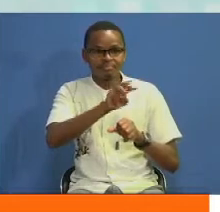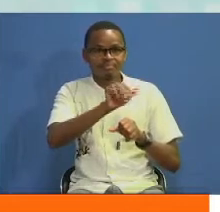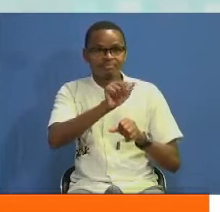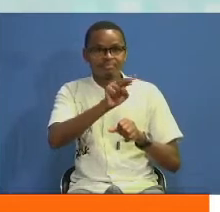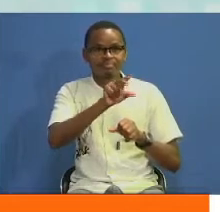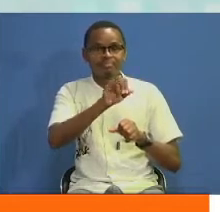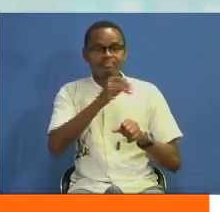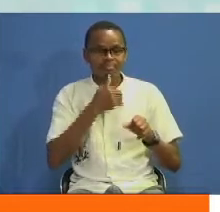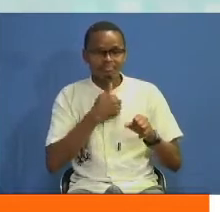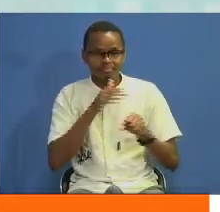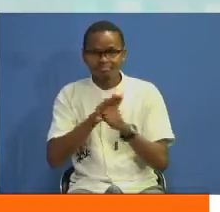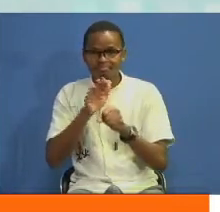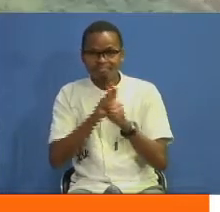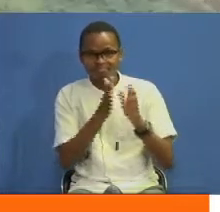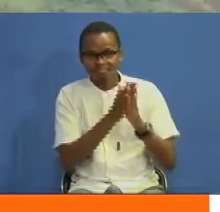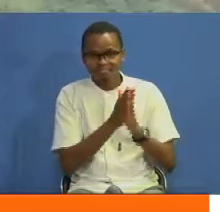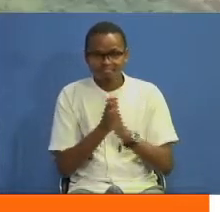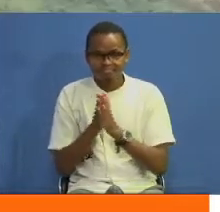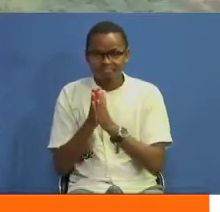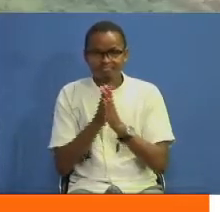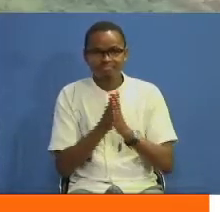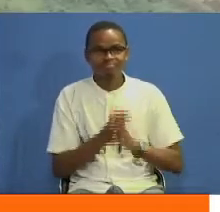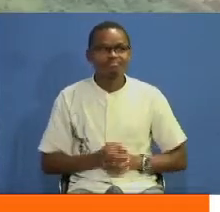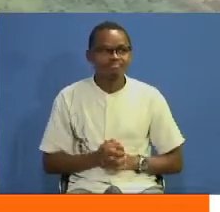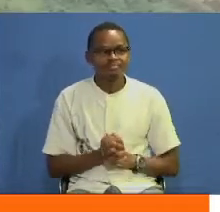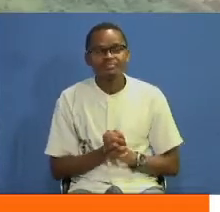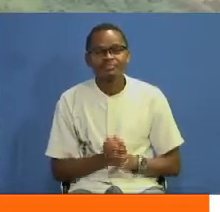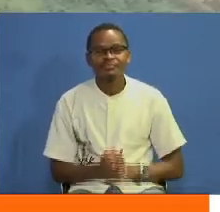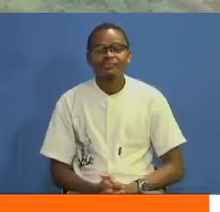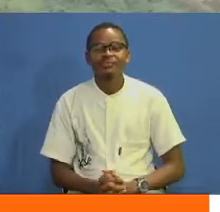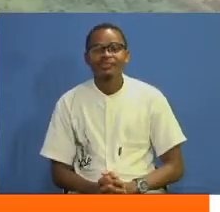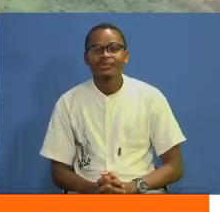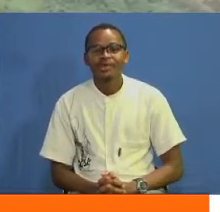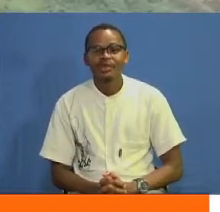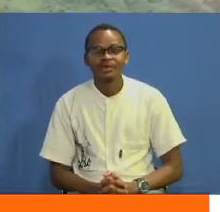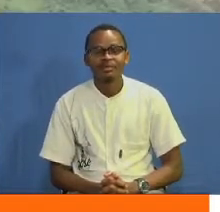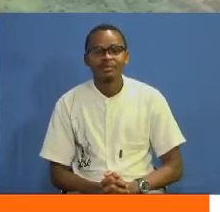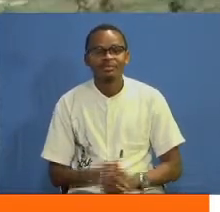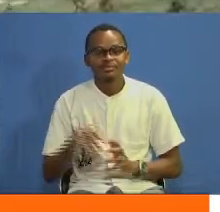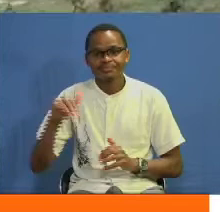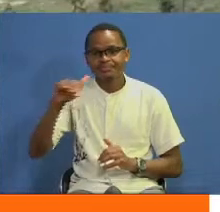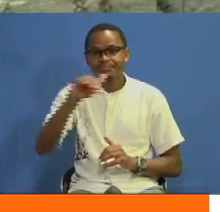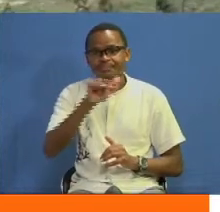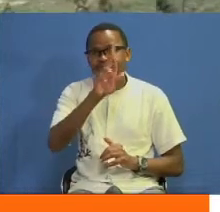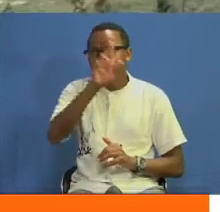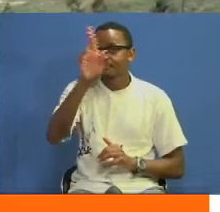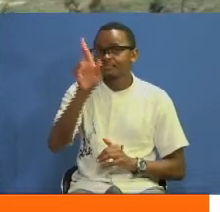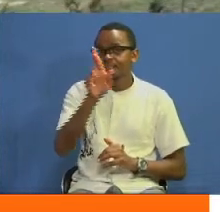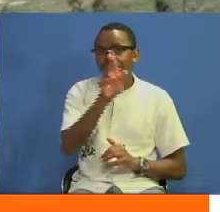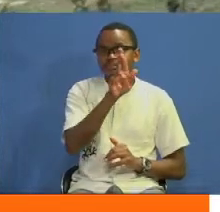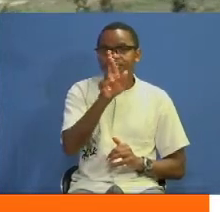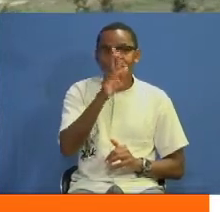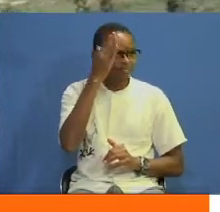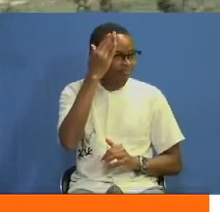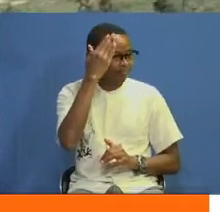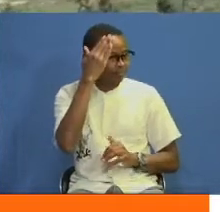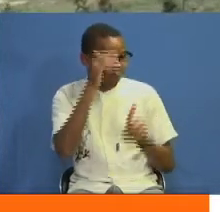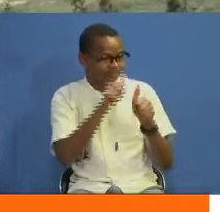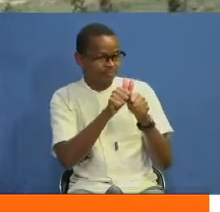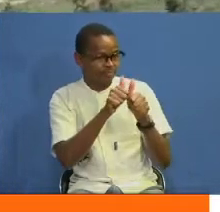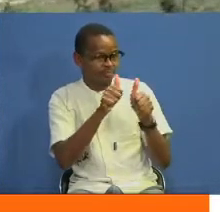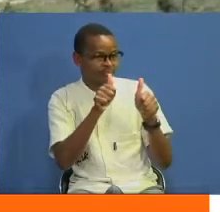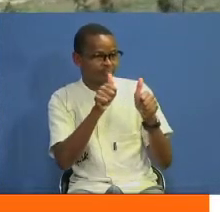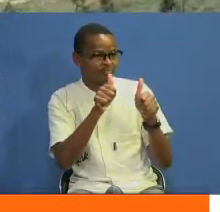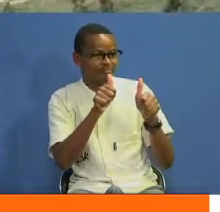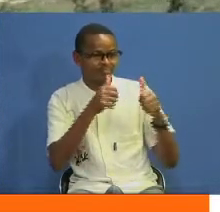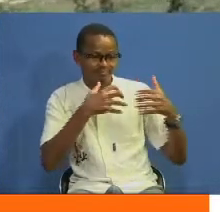Mwangi ana taarifa zaidi. Maeneo ya Rift Valley yanajulikana vyema kwa utajiri